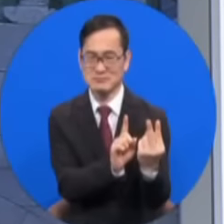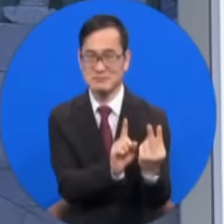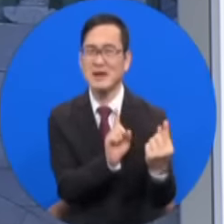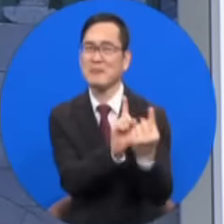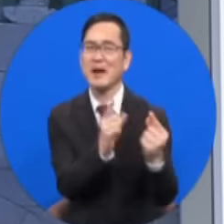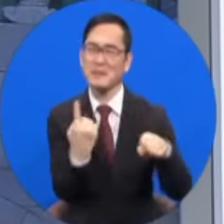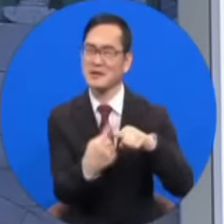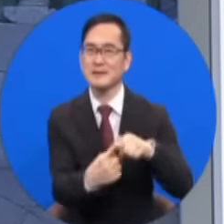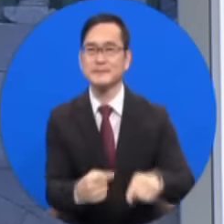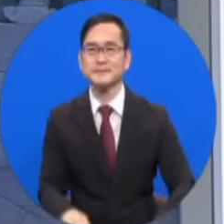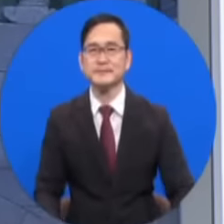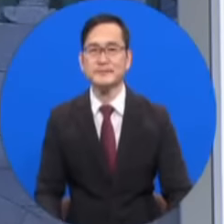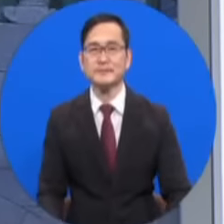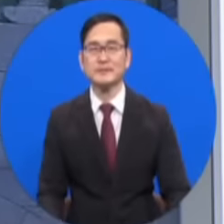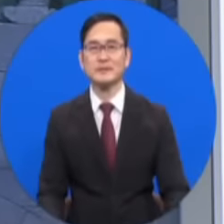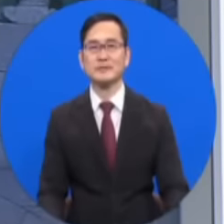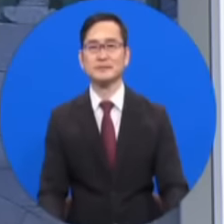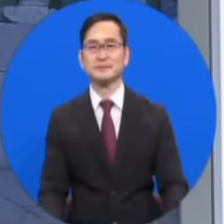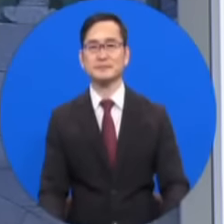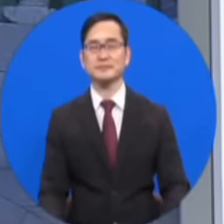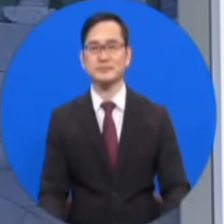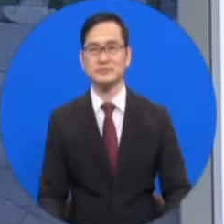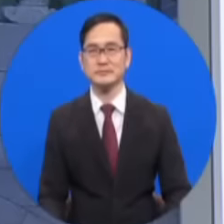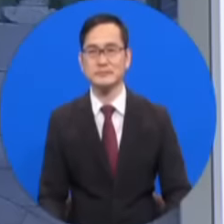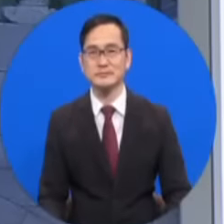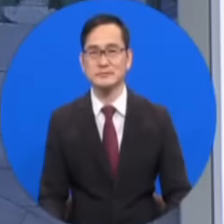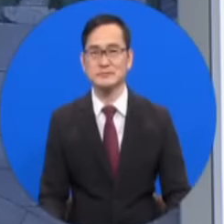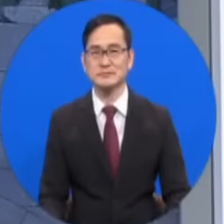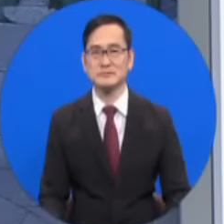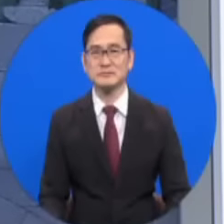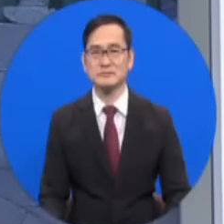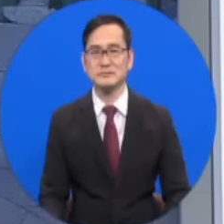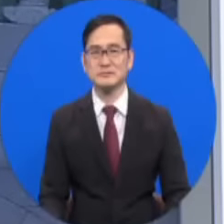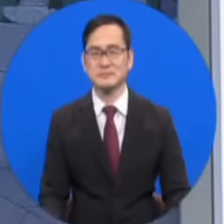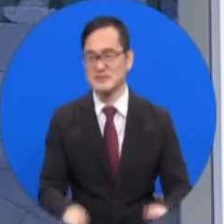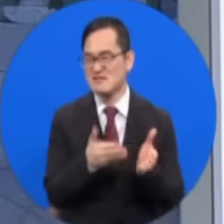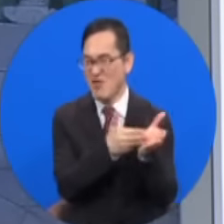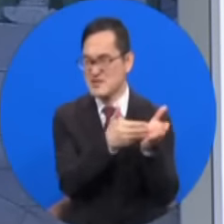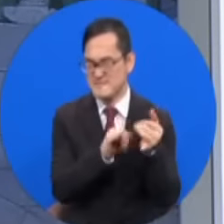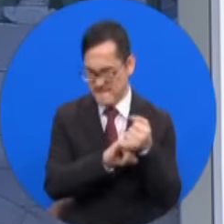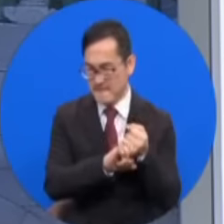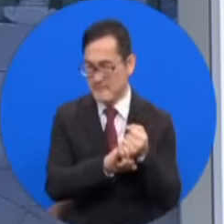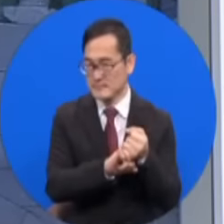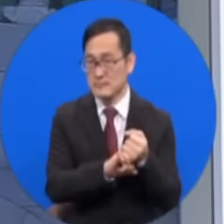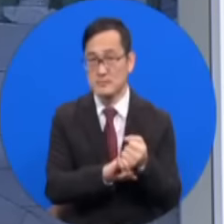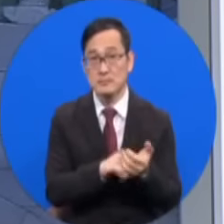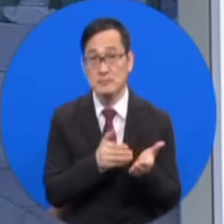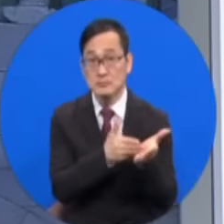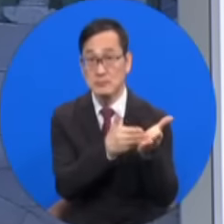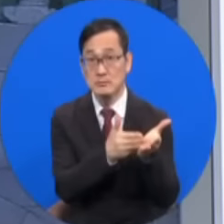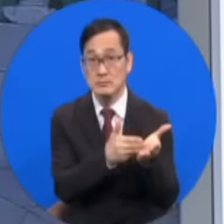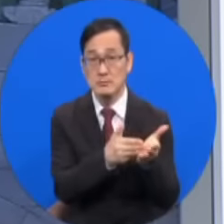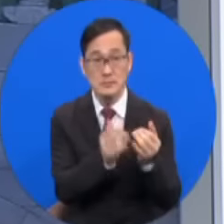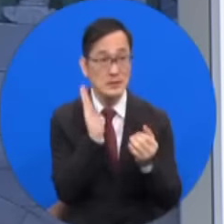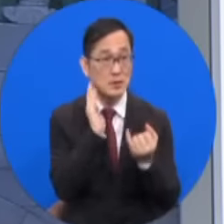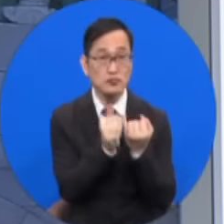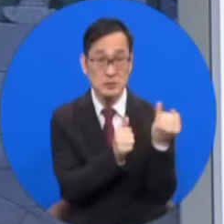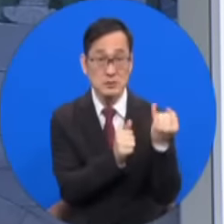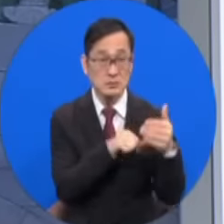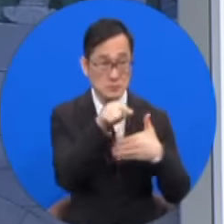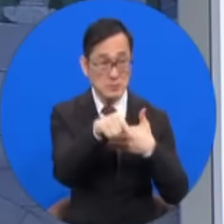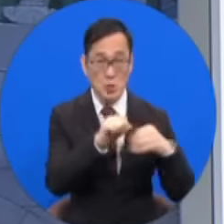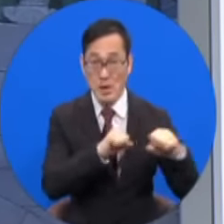독대 형식이고 할말 다 하겠다 오시나 님네 할 말 다 하겠다는데 앞서서 요구한게 뭡니까 영부인의 공개 활동 중단